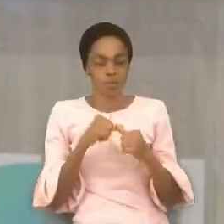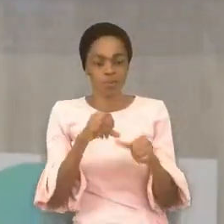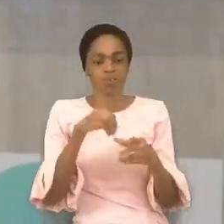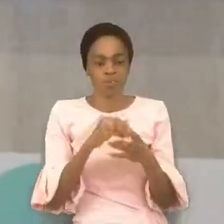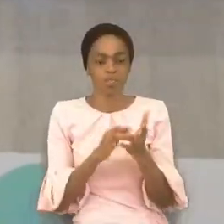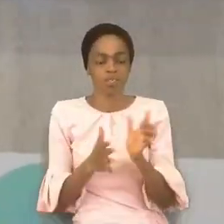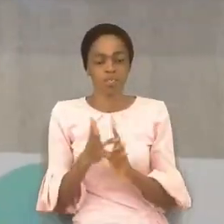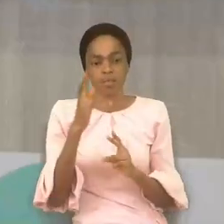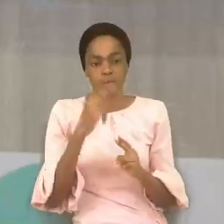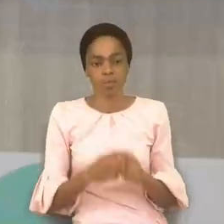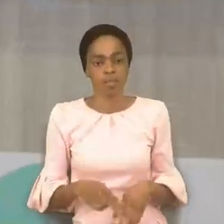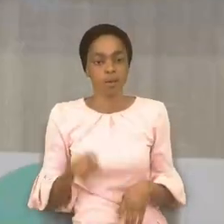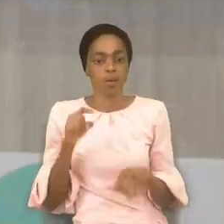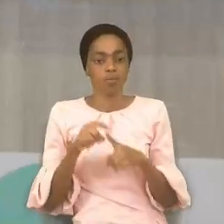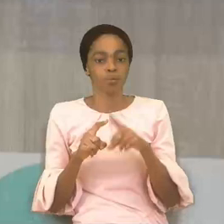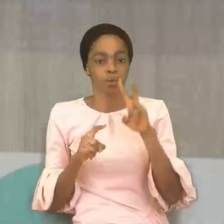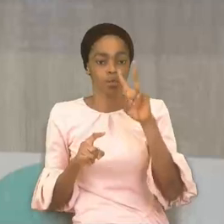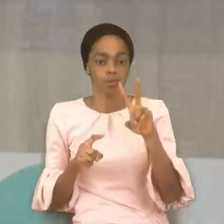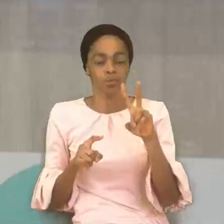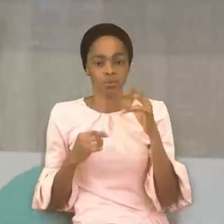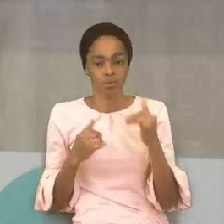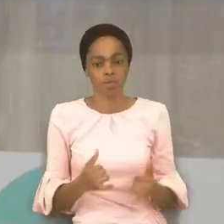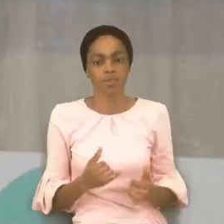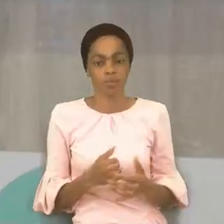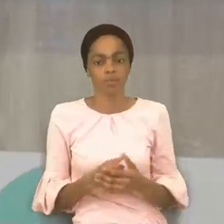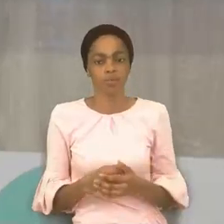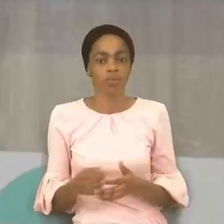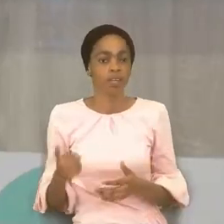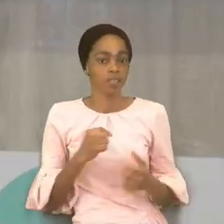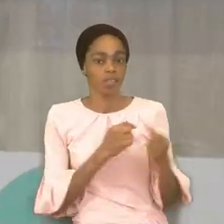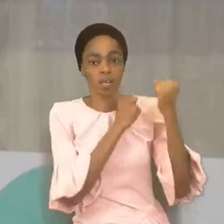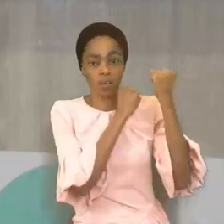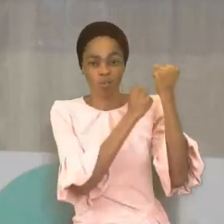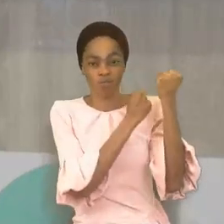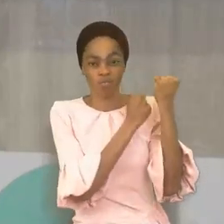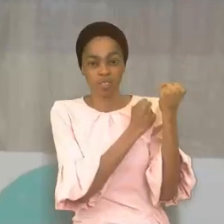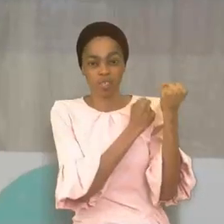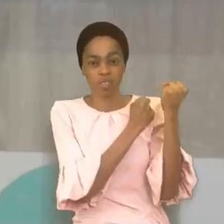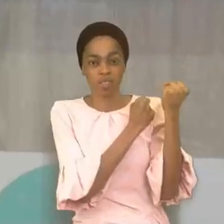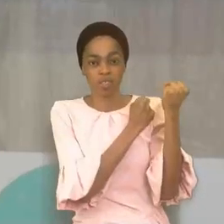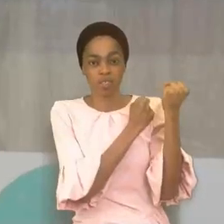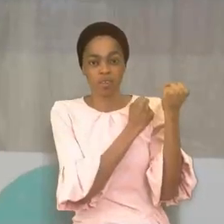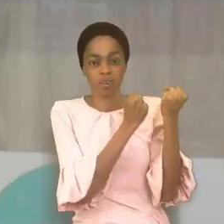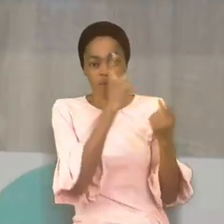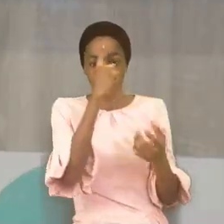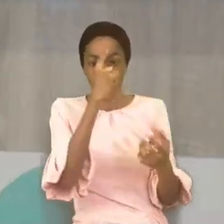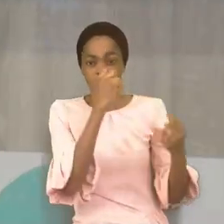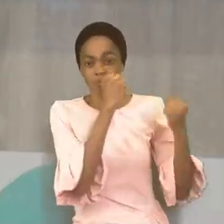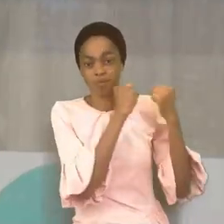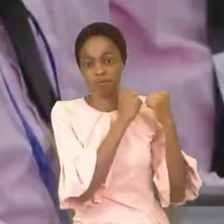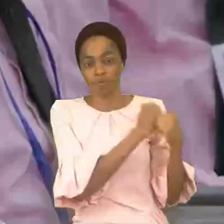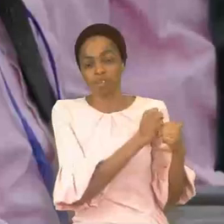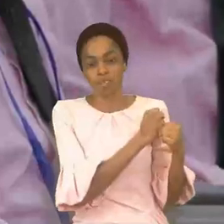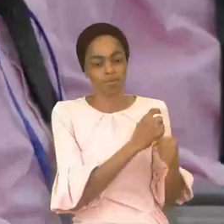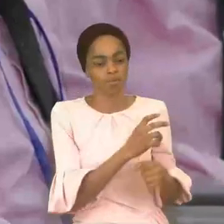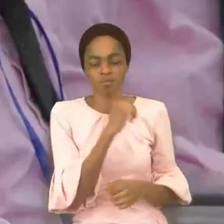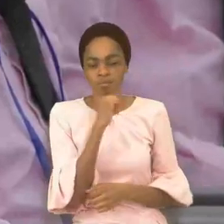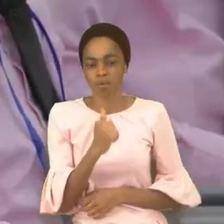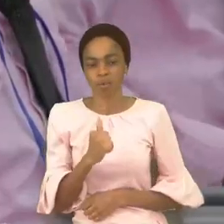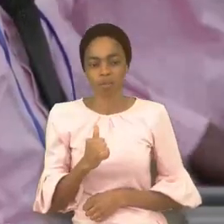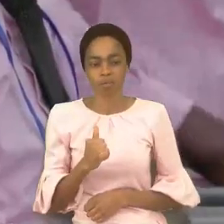Jésus. Deuxième point maintenant, la foi confiante. Ce n'est pas la